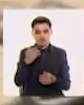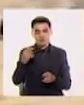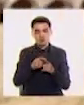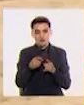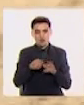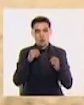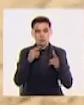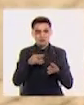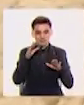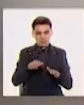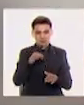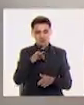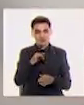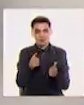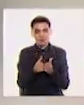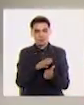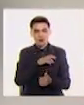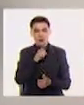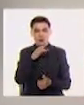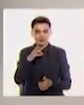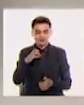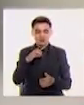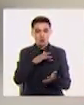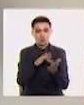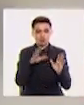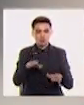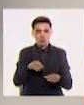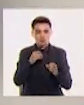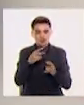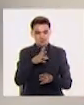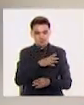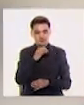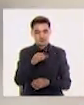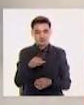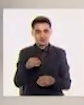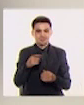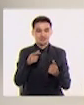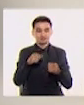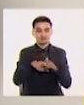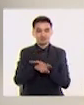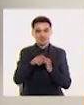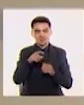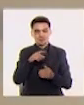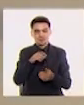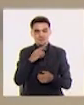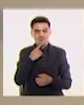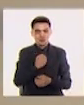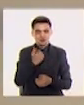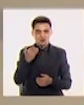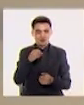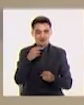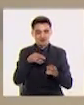қауіпті нысанмен әлі де іргелес жатқан Арыс халқы үшін оңай тимесі анық. Олар үшін қару-жарақтың алысырақ көшірілгені керек.